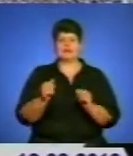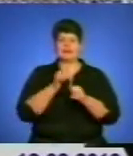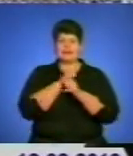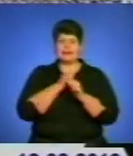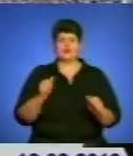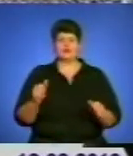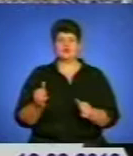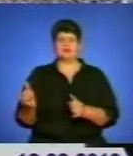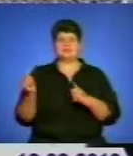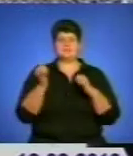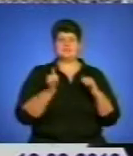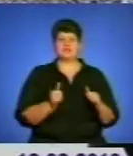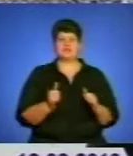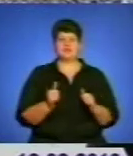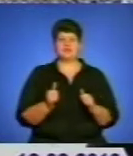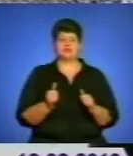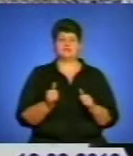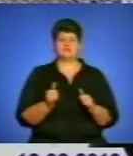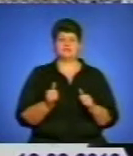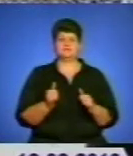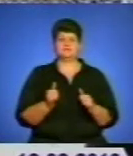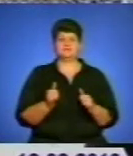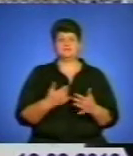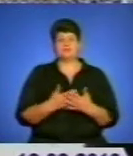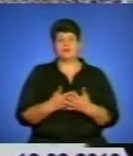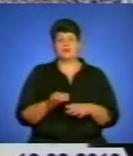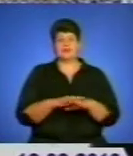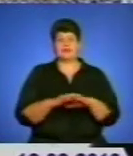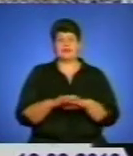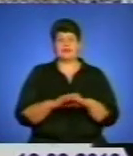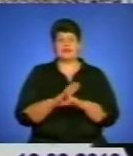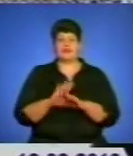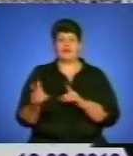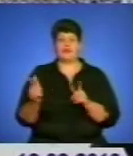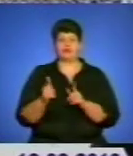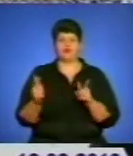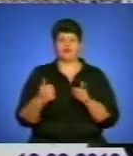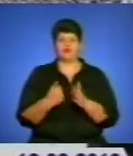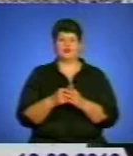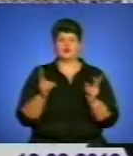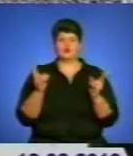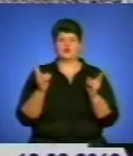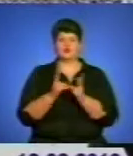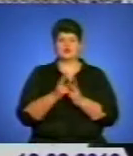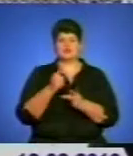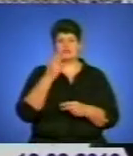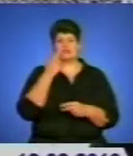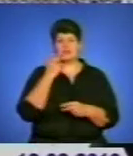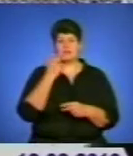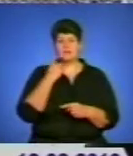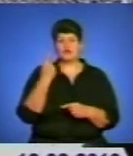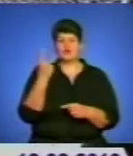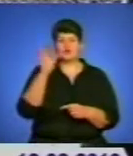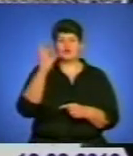може забезпечити, скажімо так, населення не готове, скажімо, до зустрічі з грипом, тобто 1% –